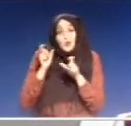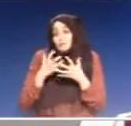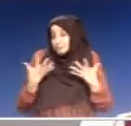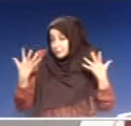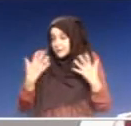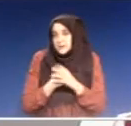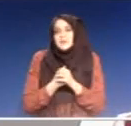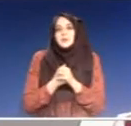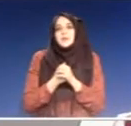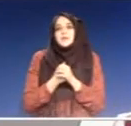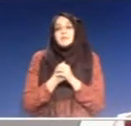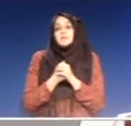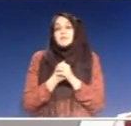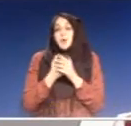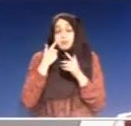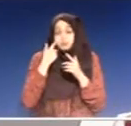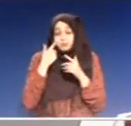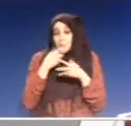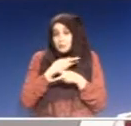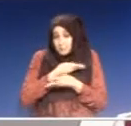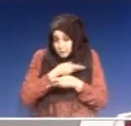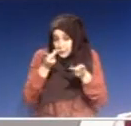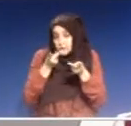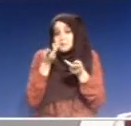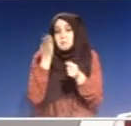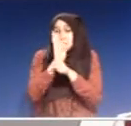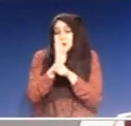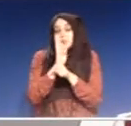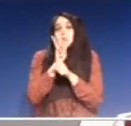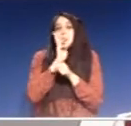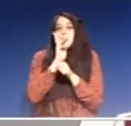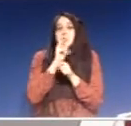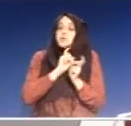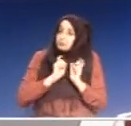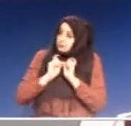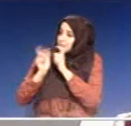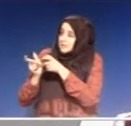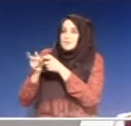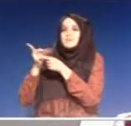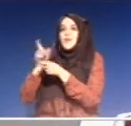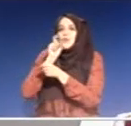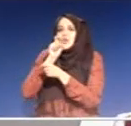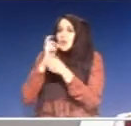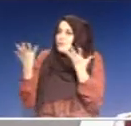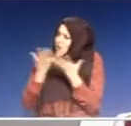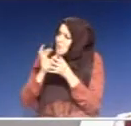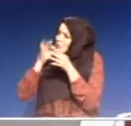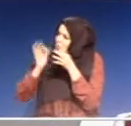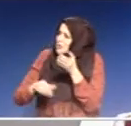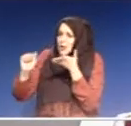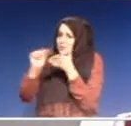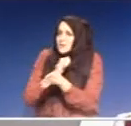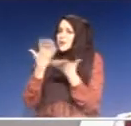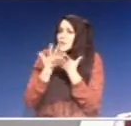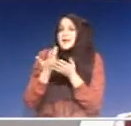ونعود لنستشير دكتور سعيد بوزري في إمكانية حل هذه المشاكل عن طريق هذه